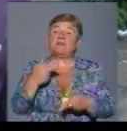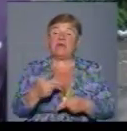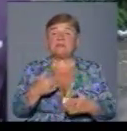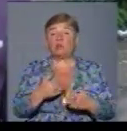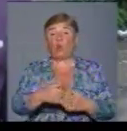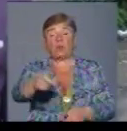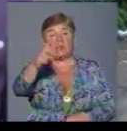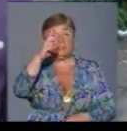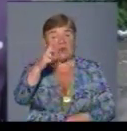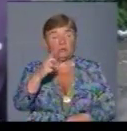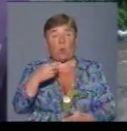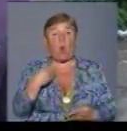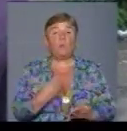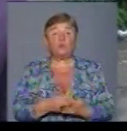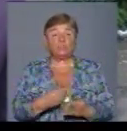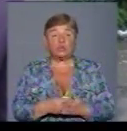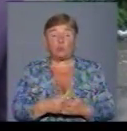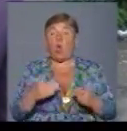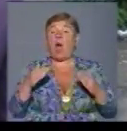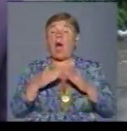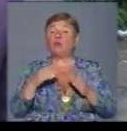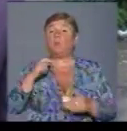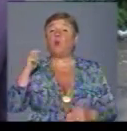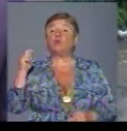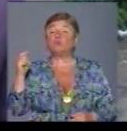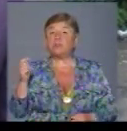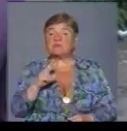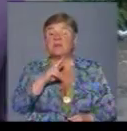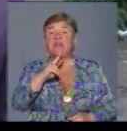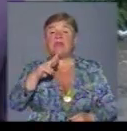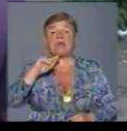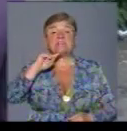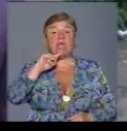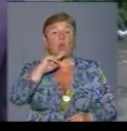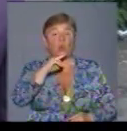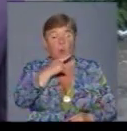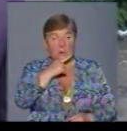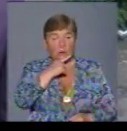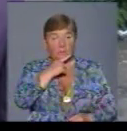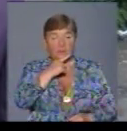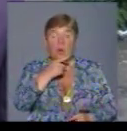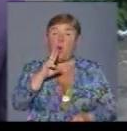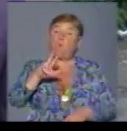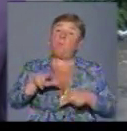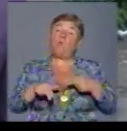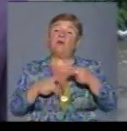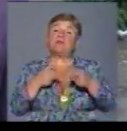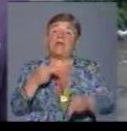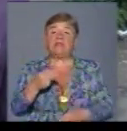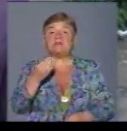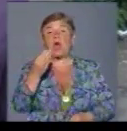бюджету. А домогосподарство, яке зекономило, або сім'ї, яка зекономила, повертається